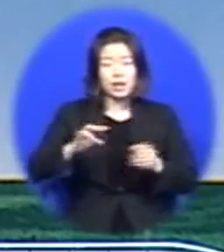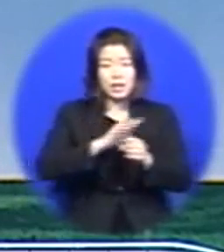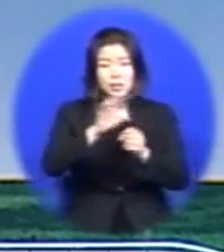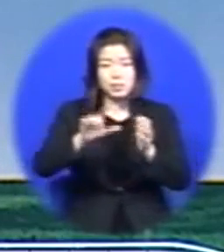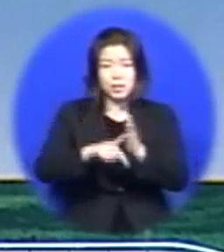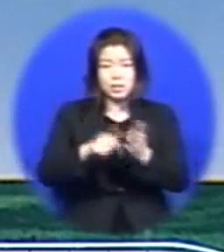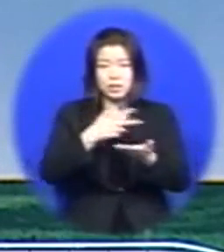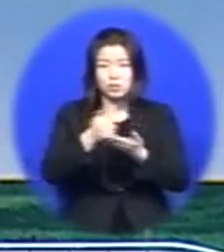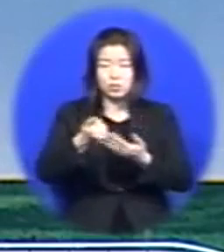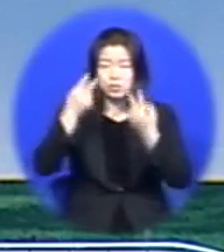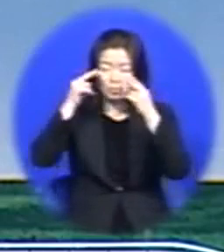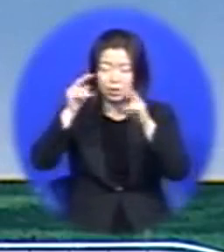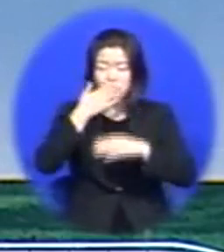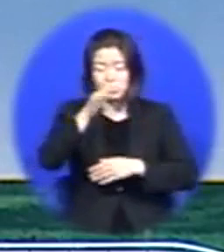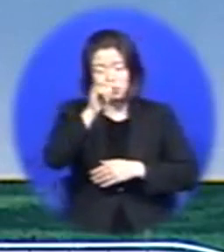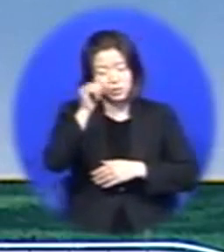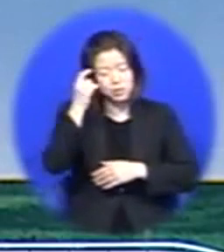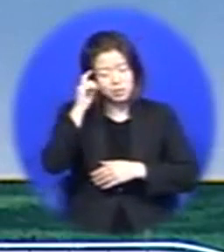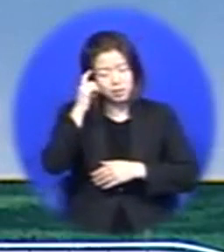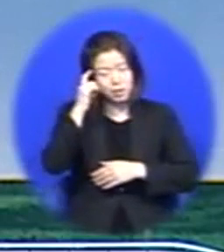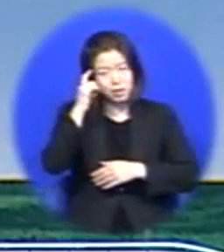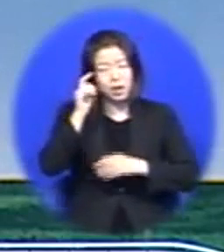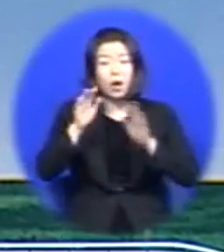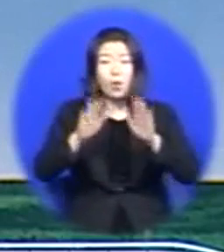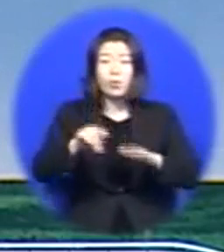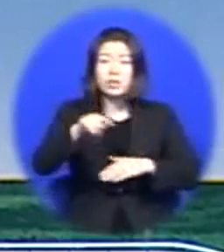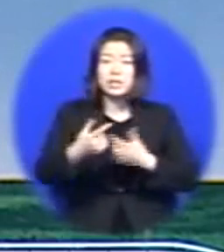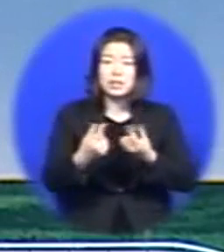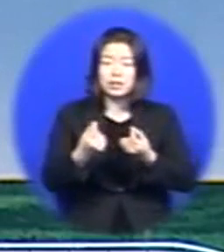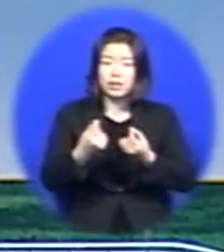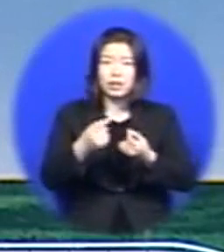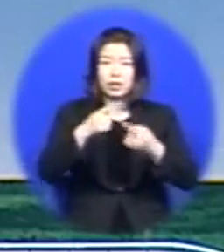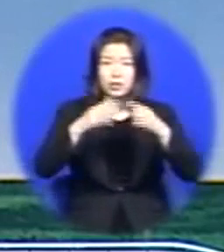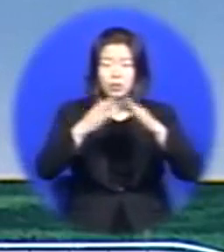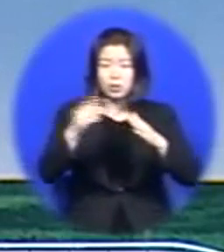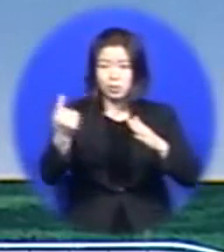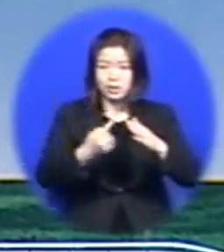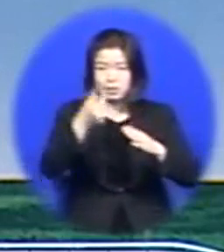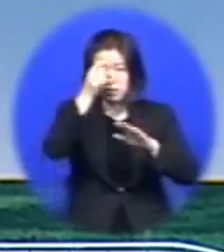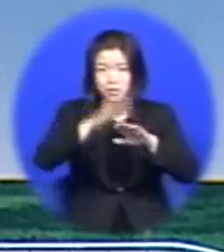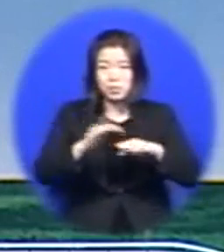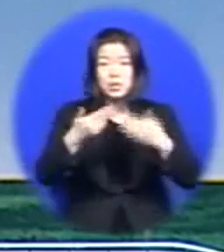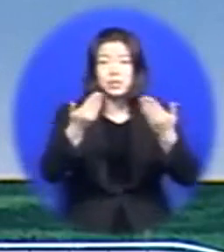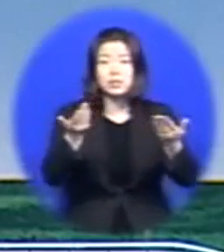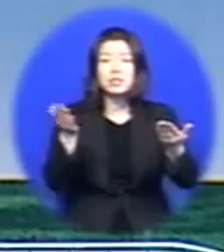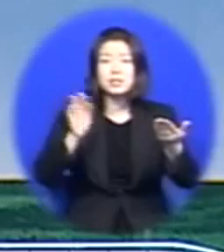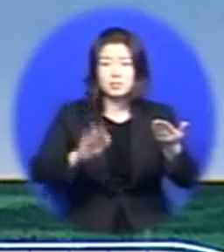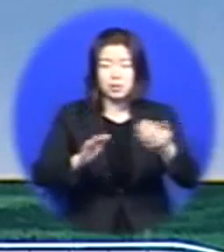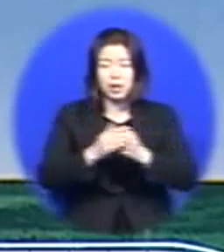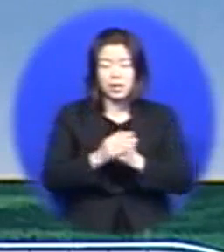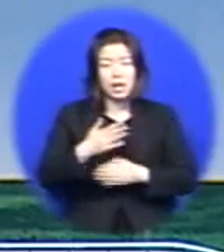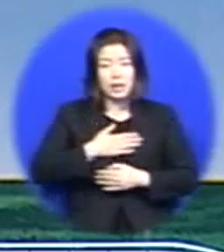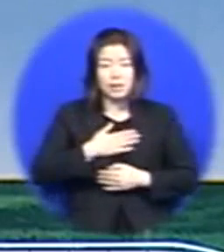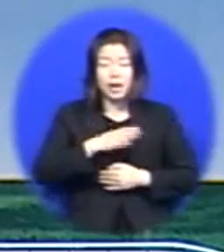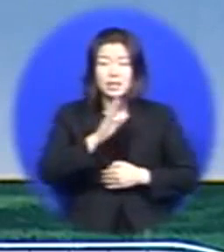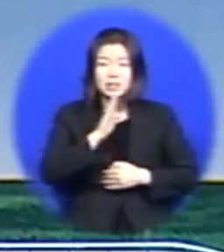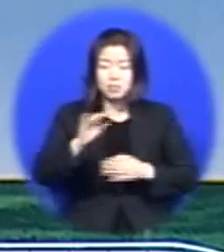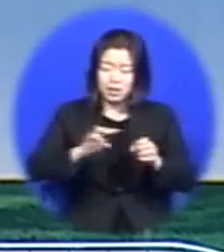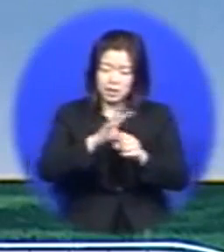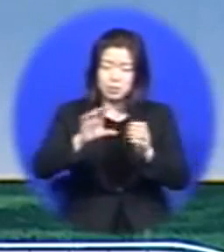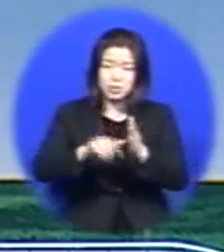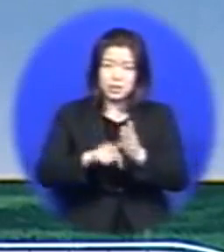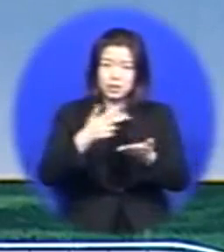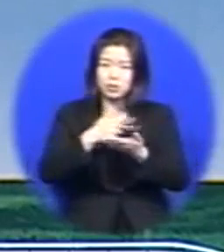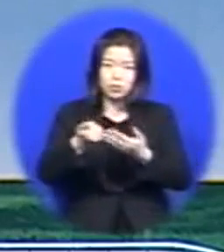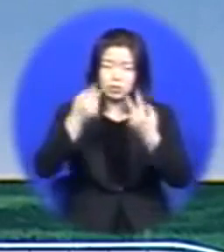24시간 주님을 바라볼 수 있을까? 오늘 이렇게 교회에 와서 예배를 드리지만 나는 정말 24시간